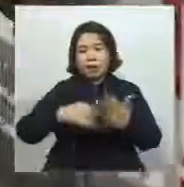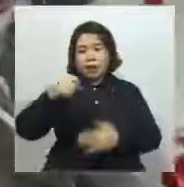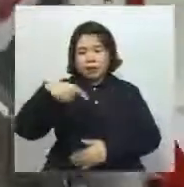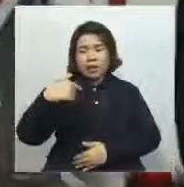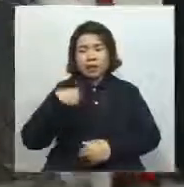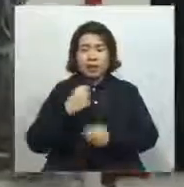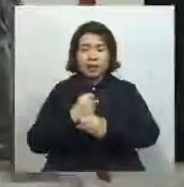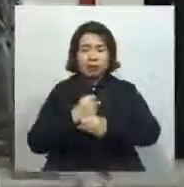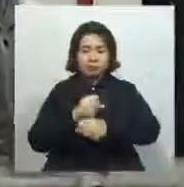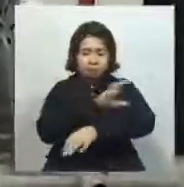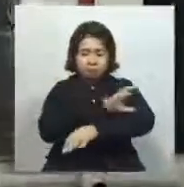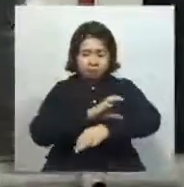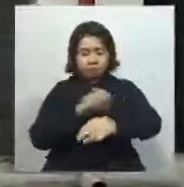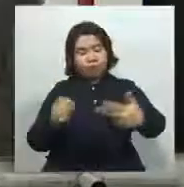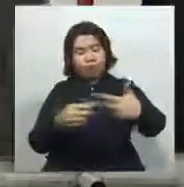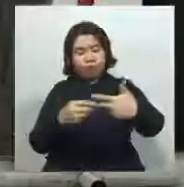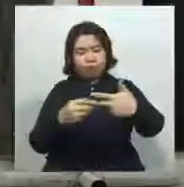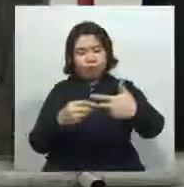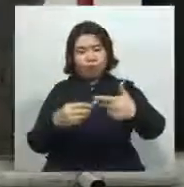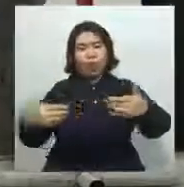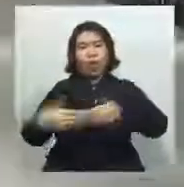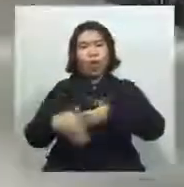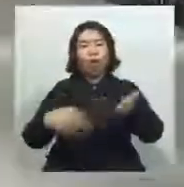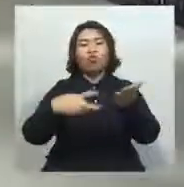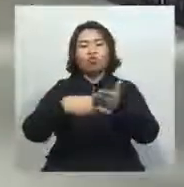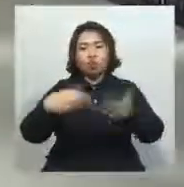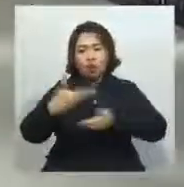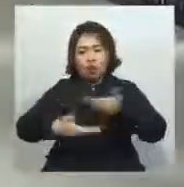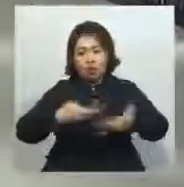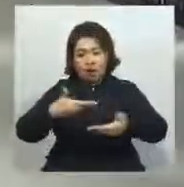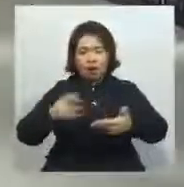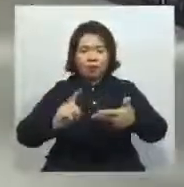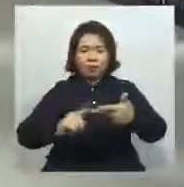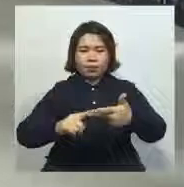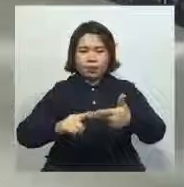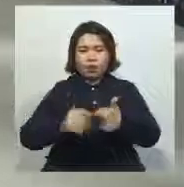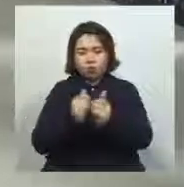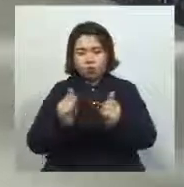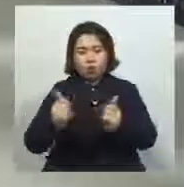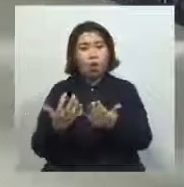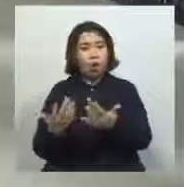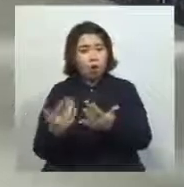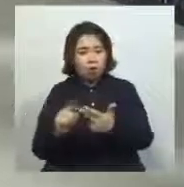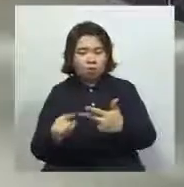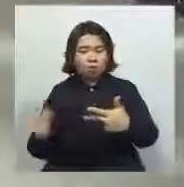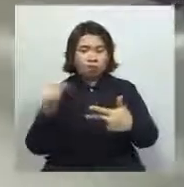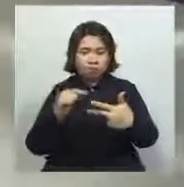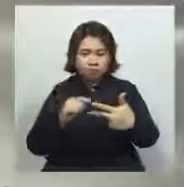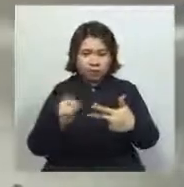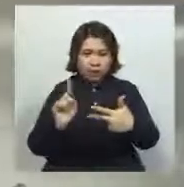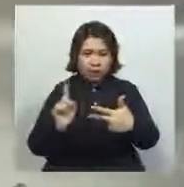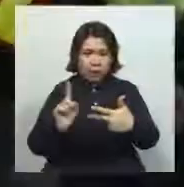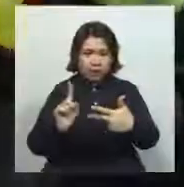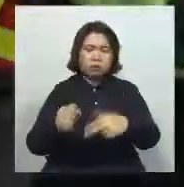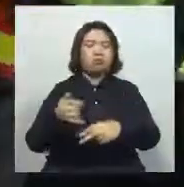ด้วยกันค่ะชั้นแรกชั้นที่1เนี่ยเขาจะทำเป็นห้องจำหน่ายตั๋วแล้วก็มีที่รองรับผู้โดยสารในขณะที่ชั้นที่2ก็จะเป็น